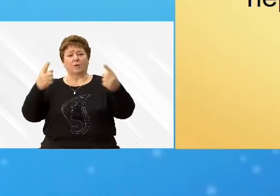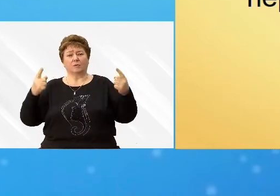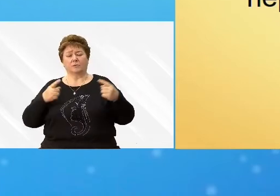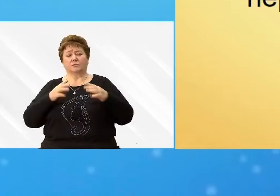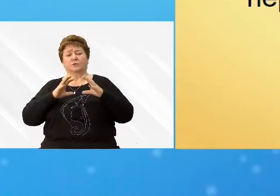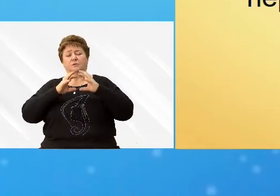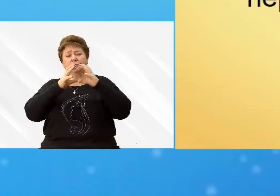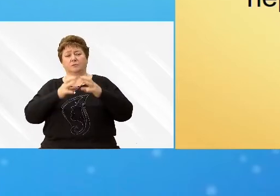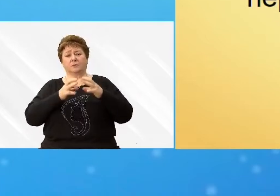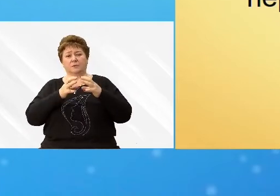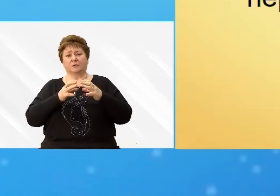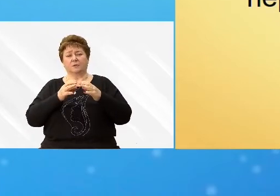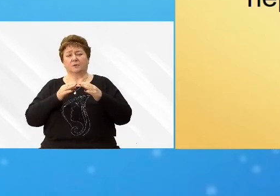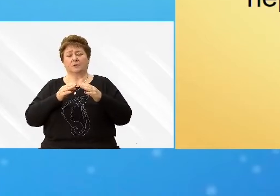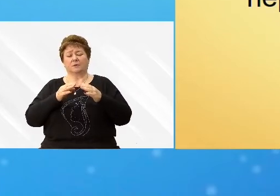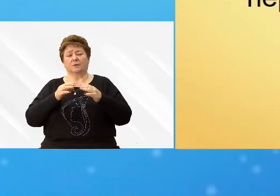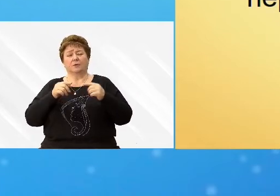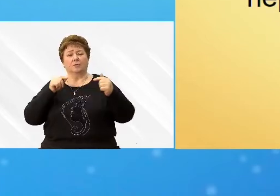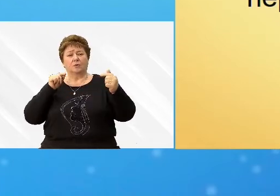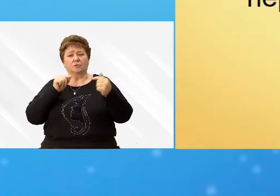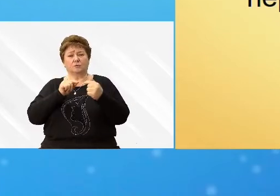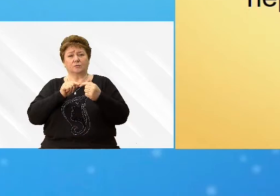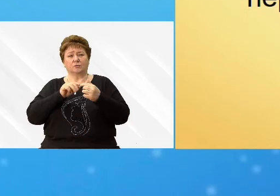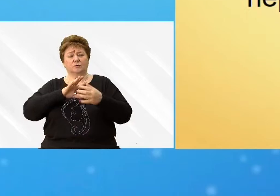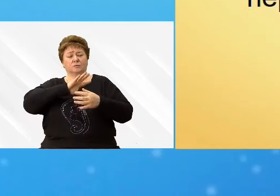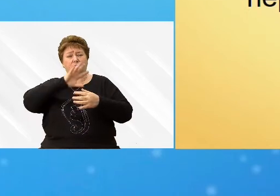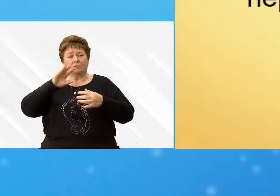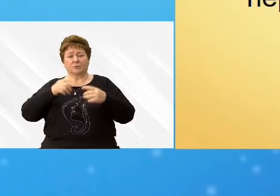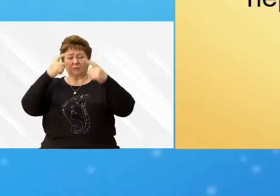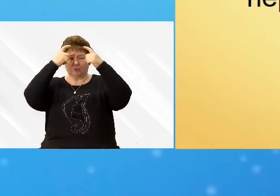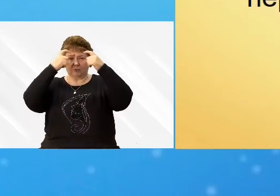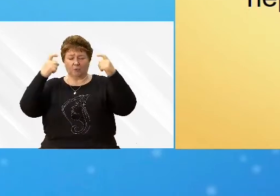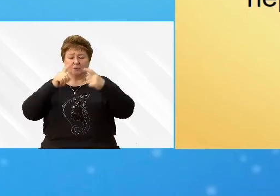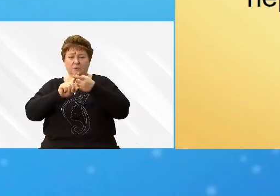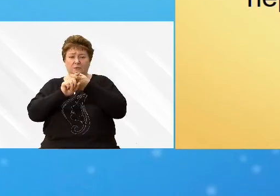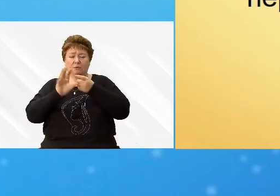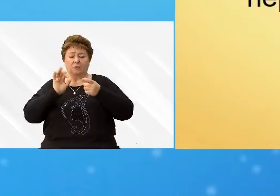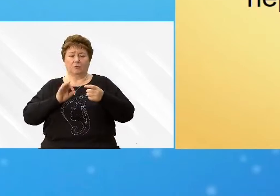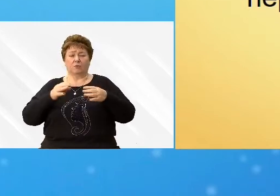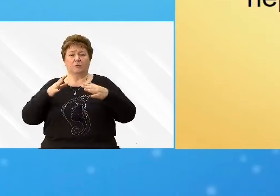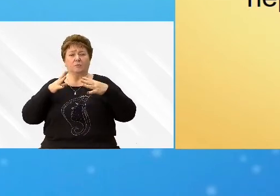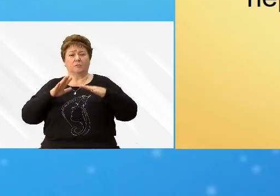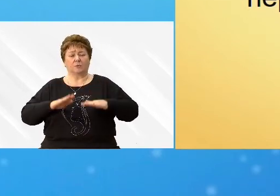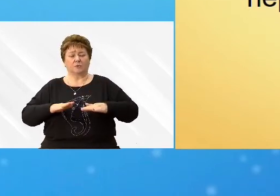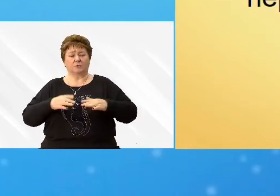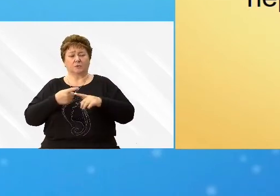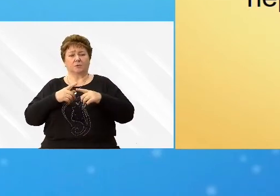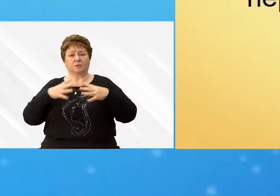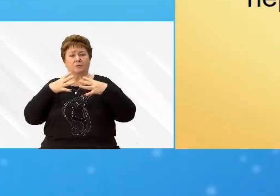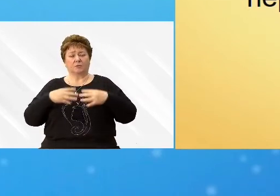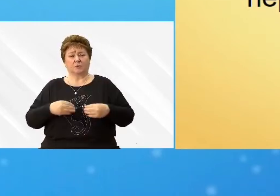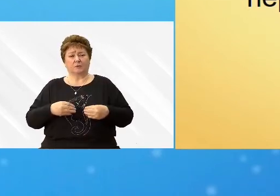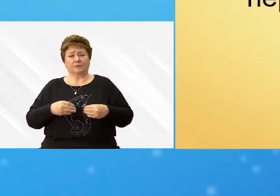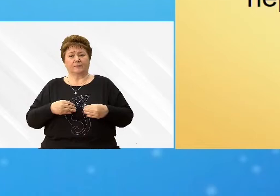мире достоверность и полноценность информации зависит от состояния этих органов